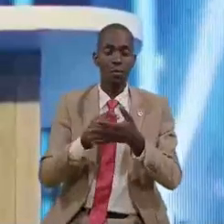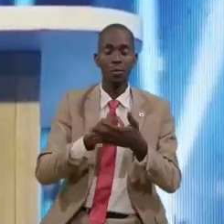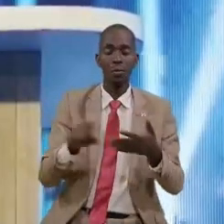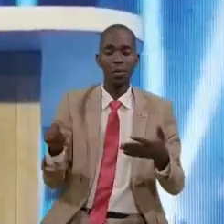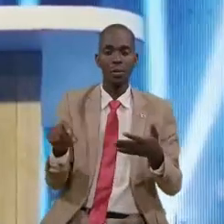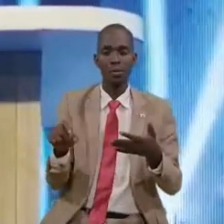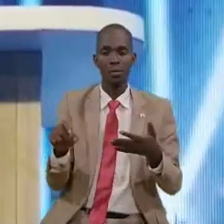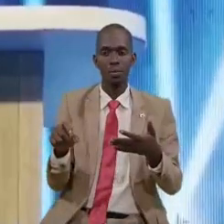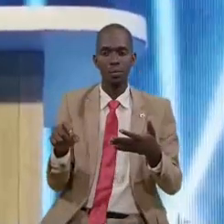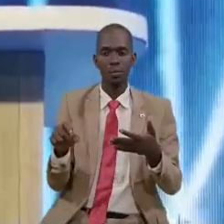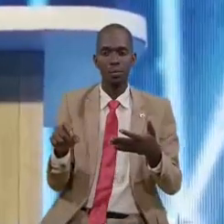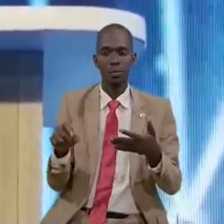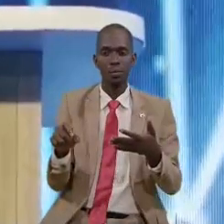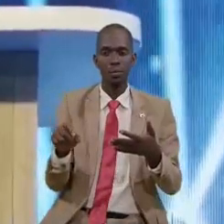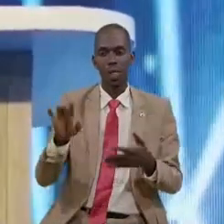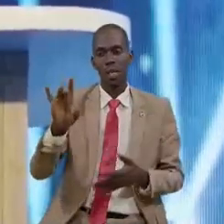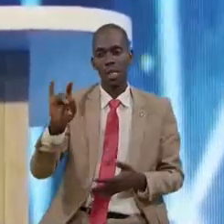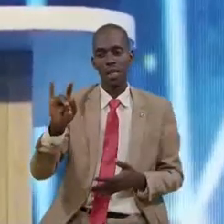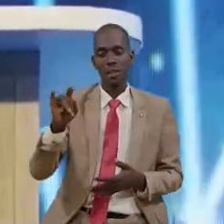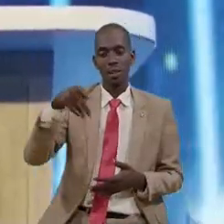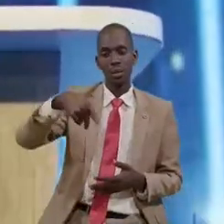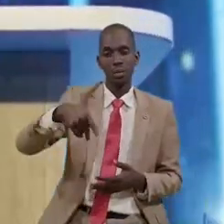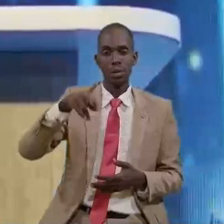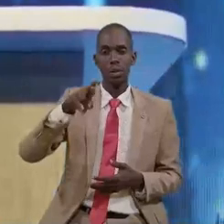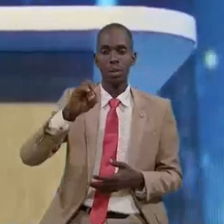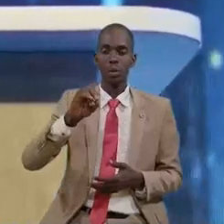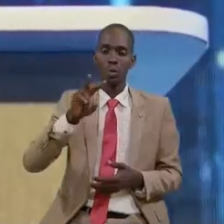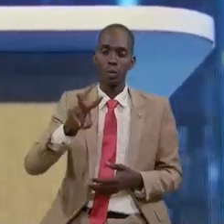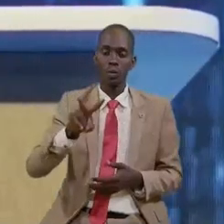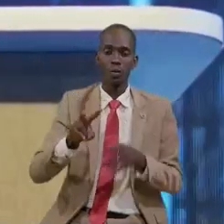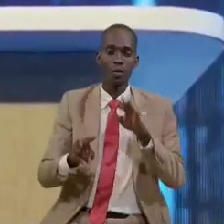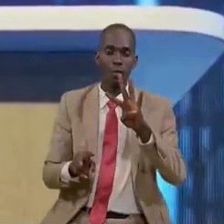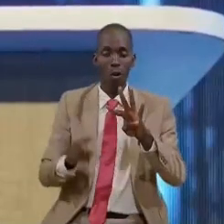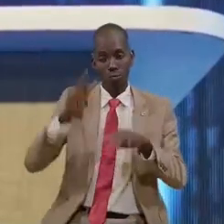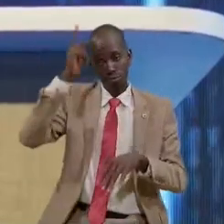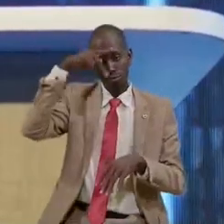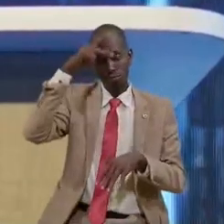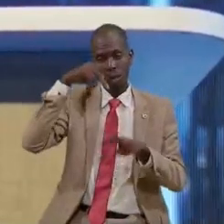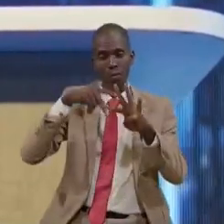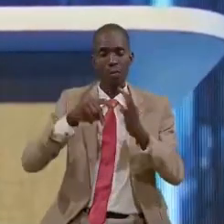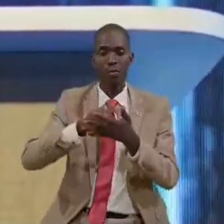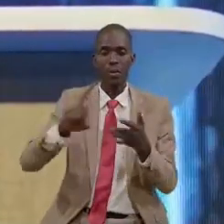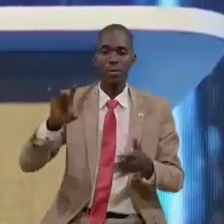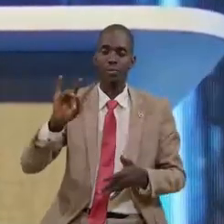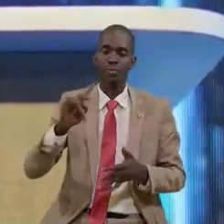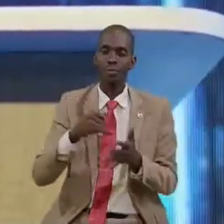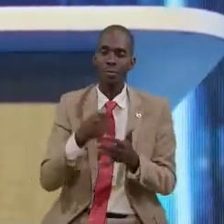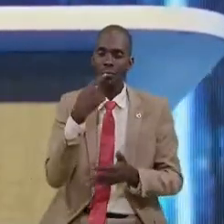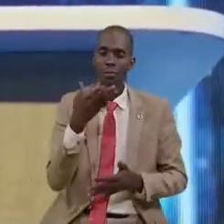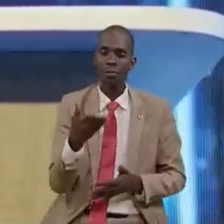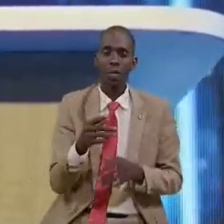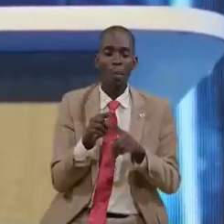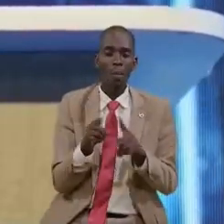verset 18. Proverbe 4. Verset 18 dit, « Le